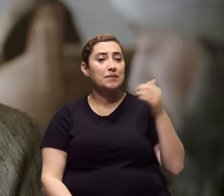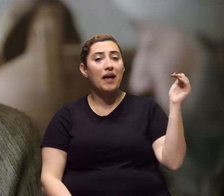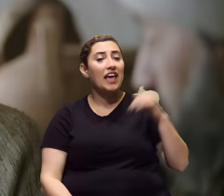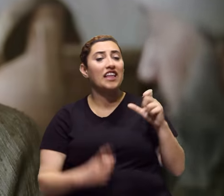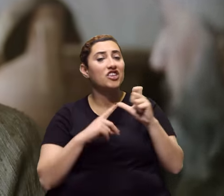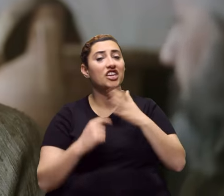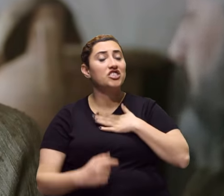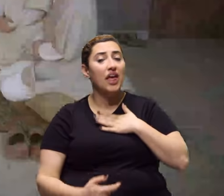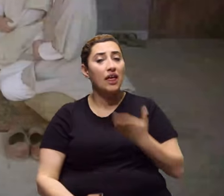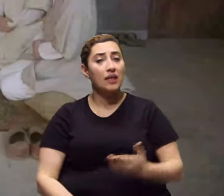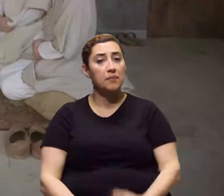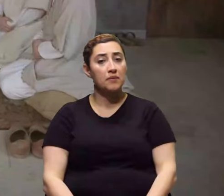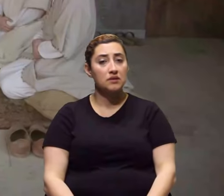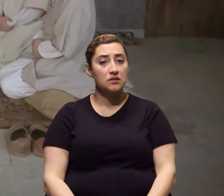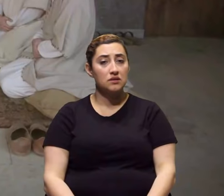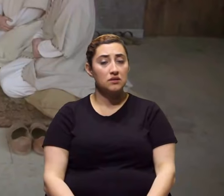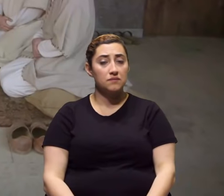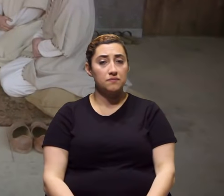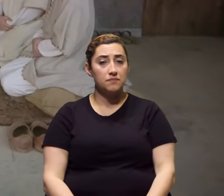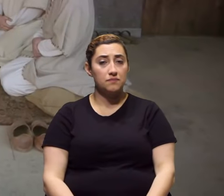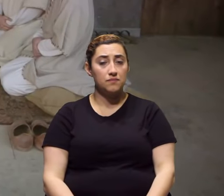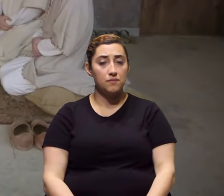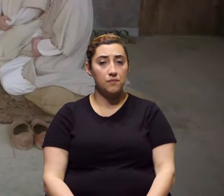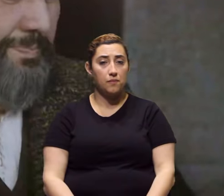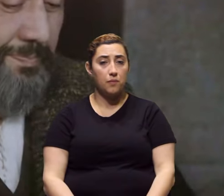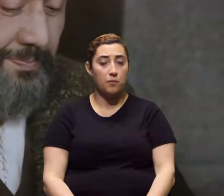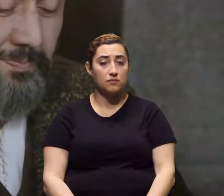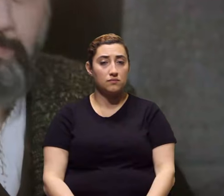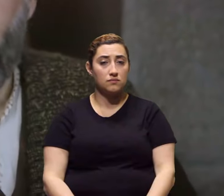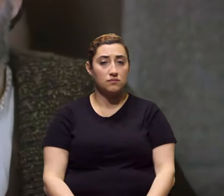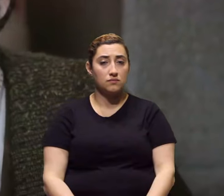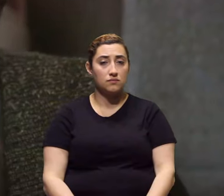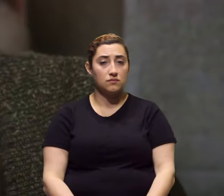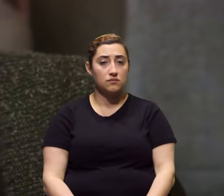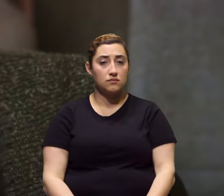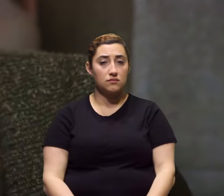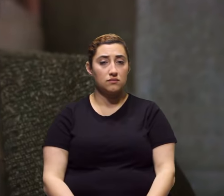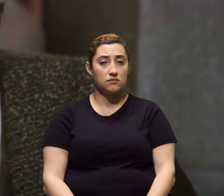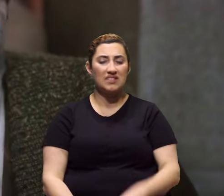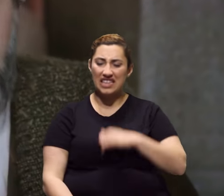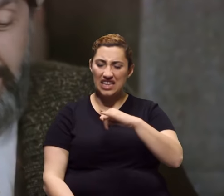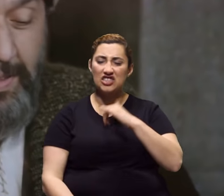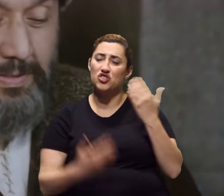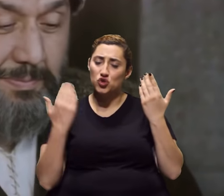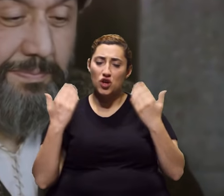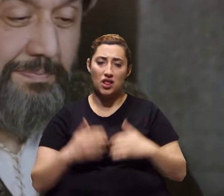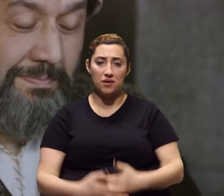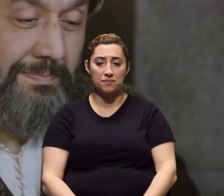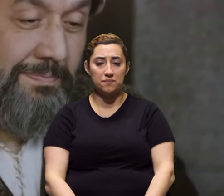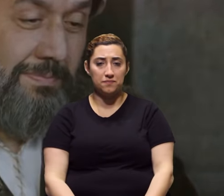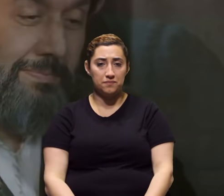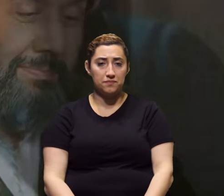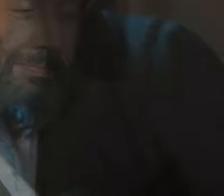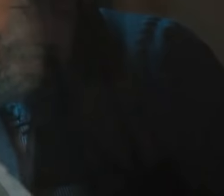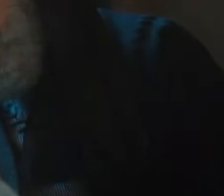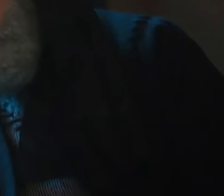döner şeyhimiz seyahatten? Ali Taygu dervişlere şöyle bir baktı. Yakındır inşallah.